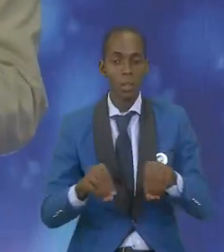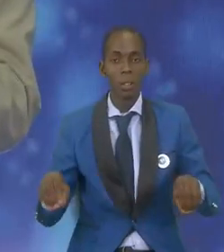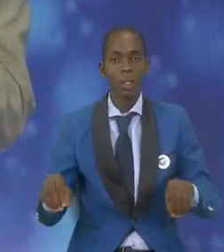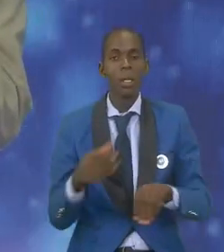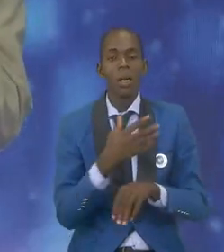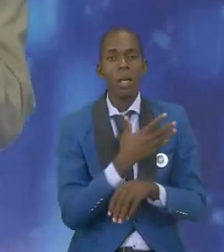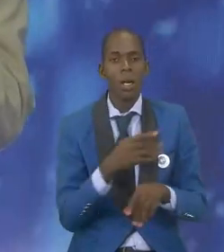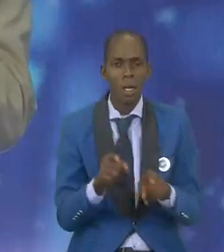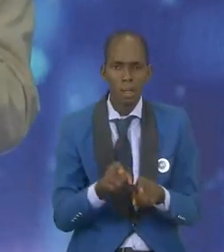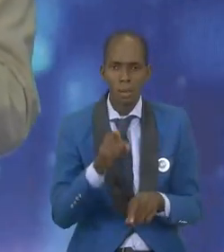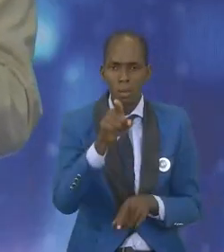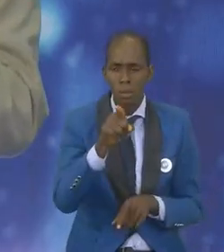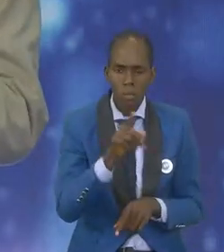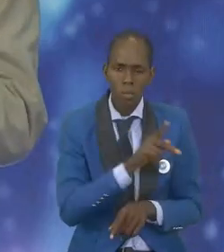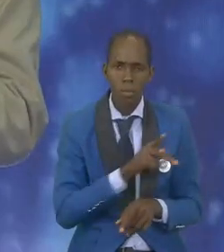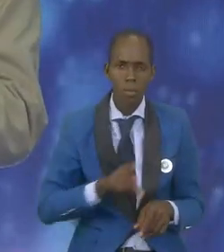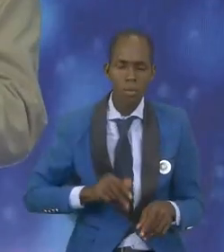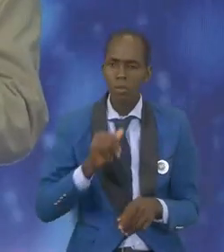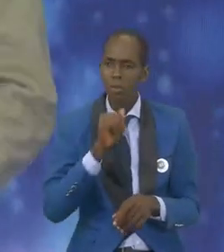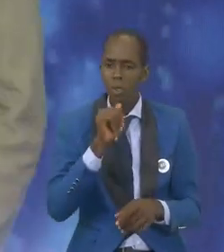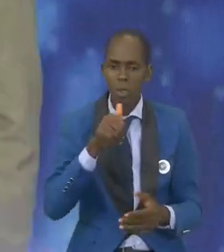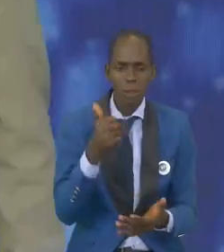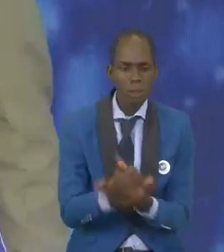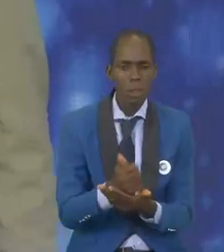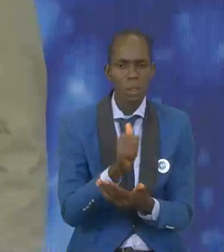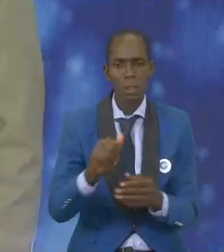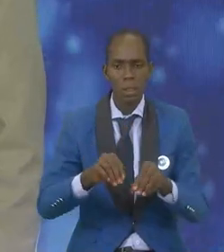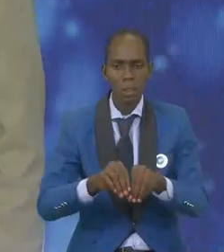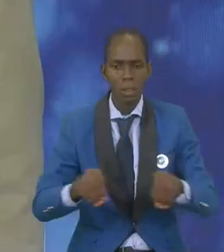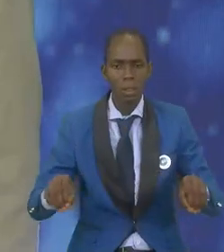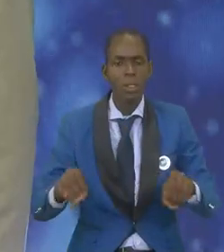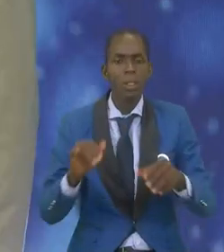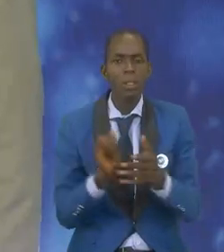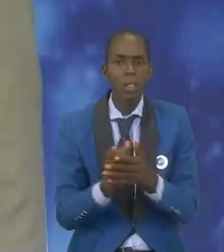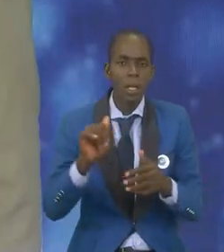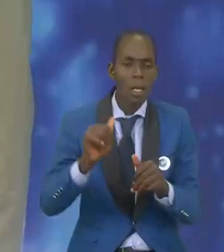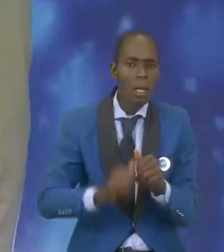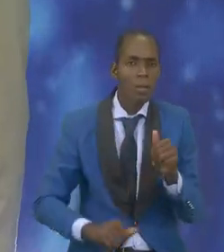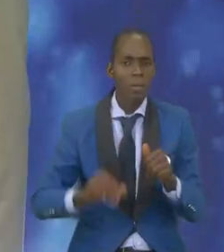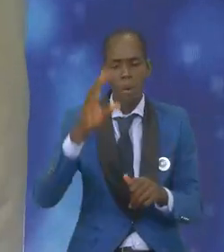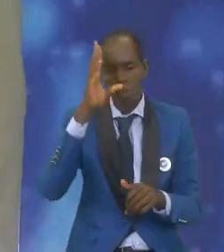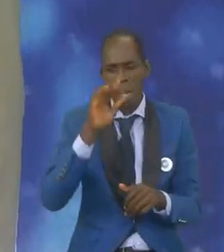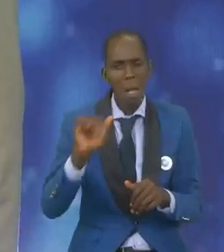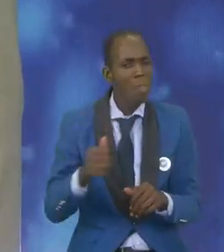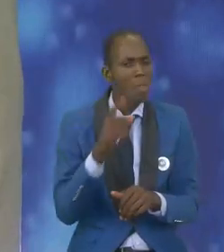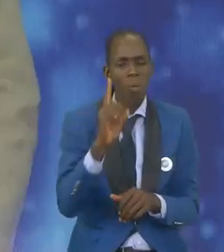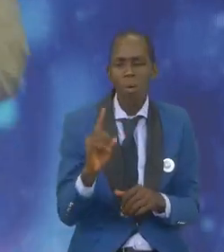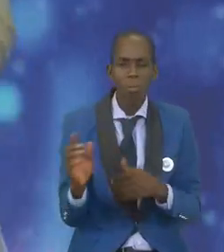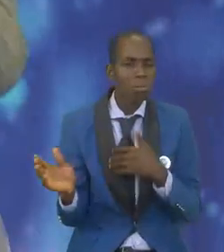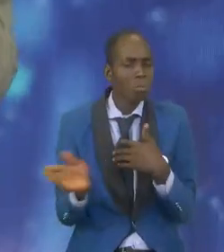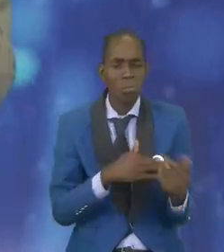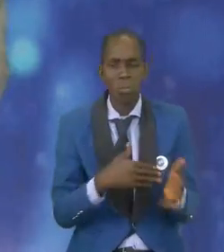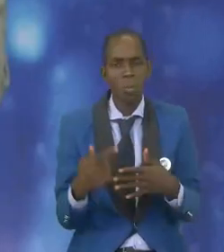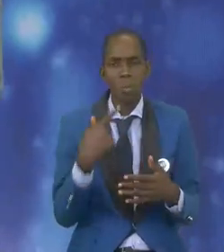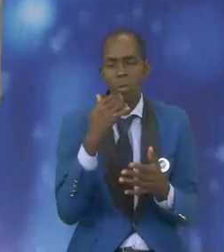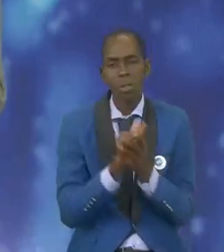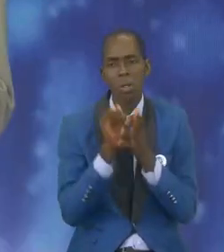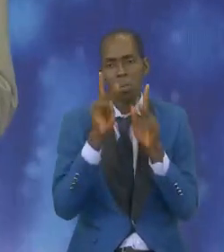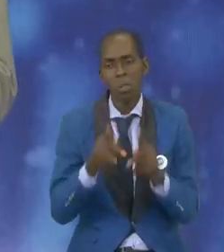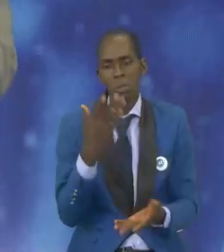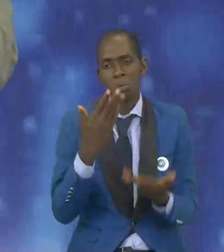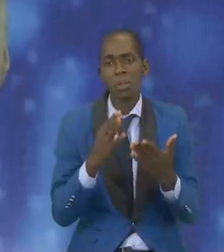au sujet de la défense au royaume n'as-tu pas écrit une défense portant que